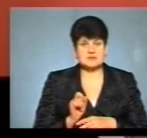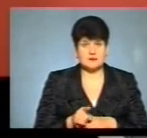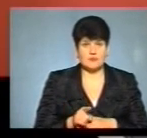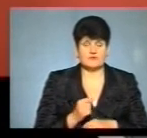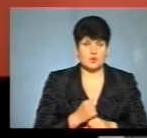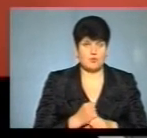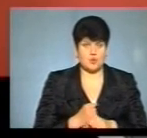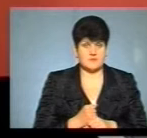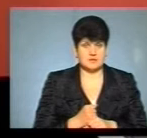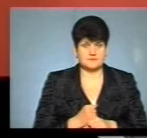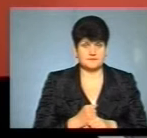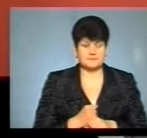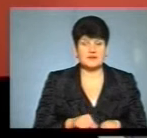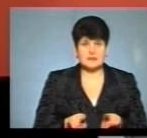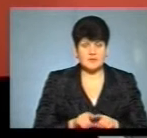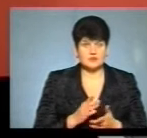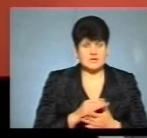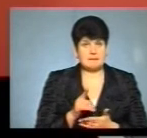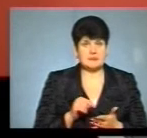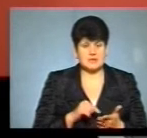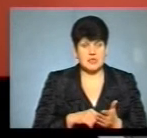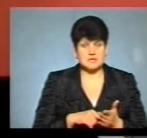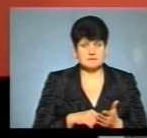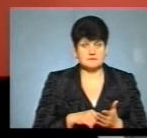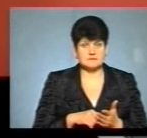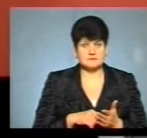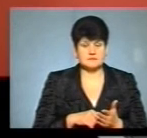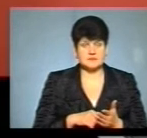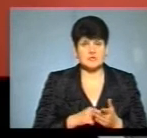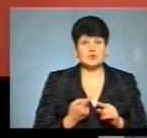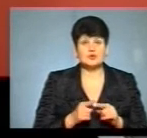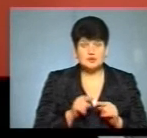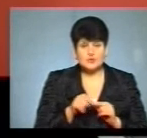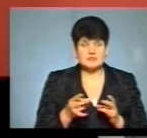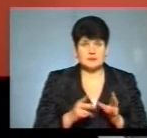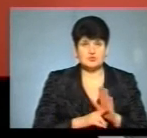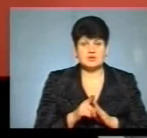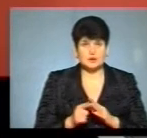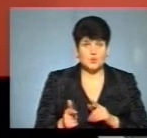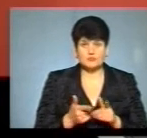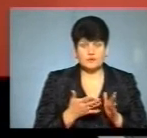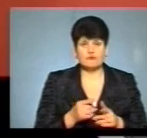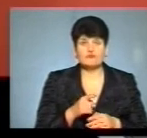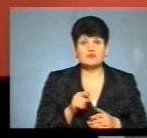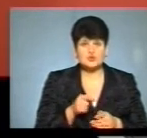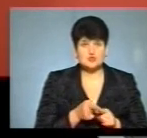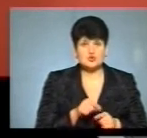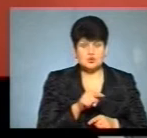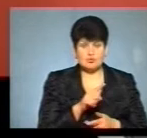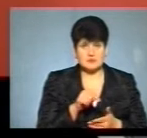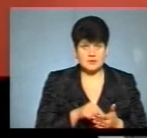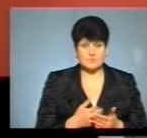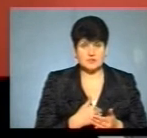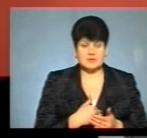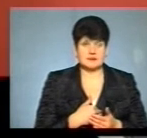замовником робіт. Отут також є питання. До цього вже треба починати готуватись. От у цьому питанні ми хотіли переконати